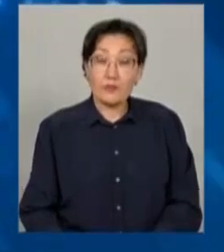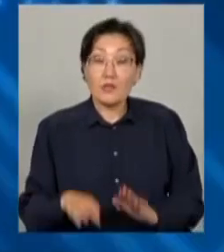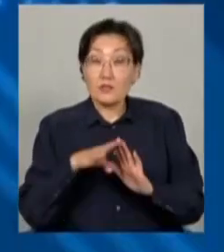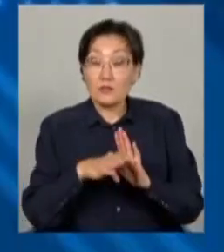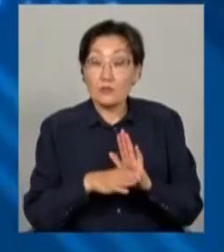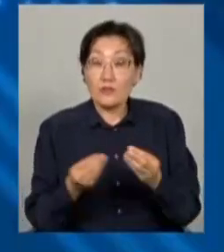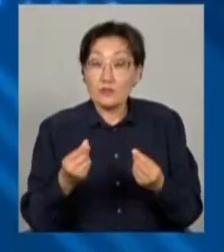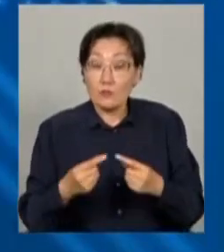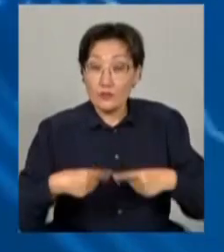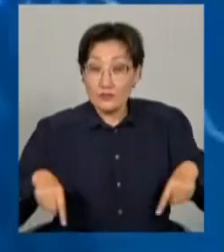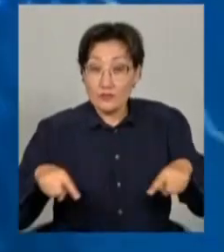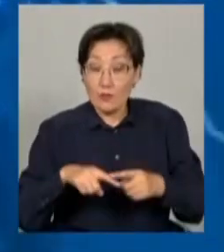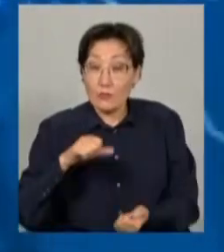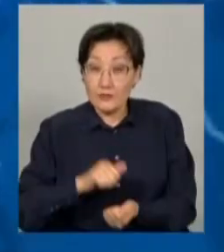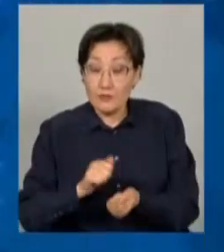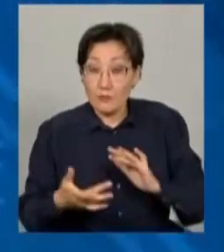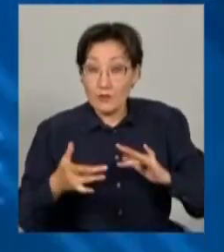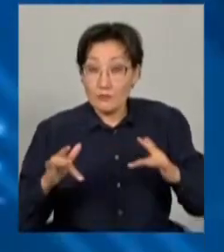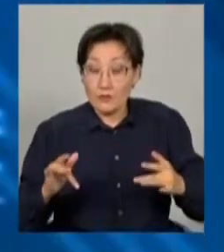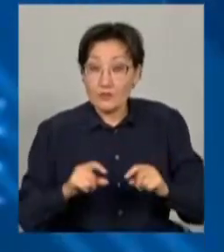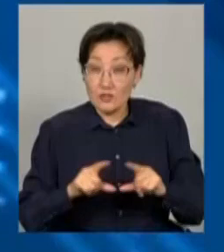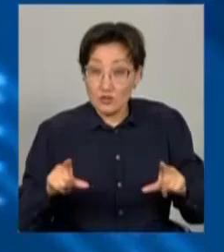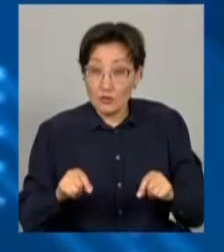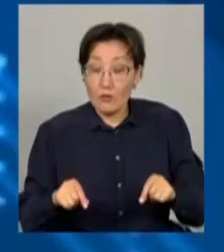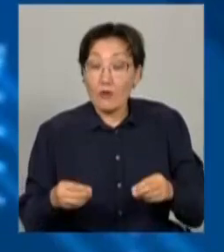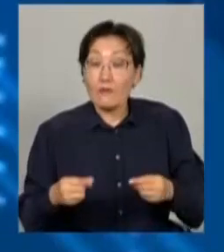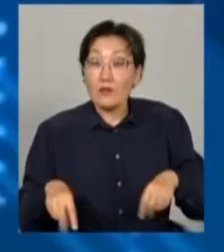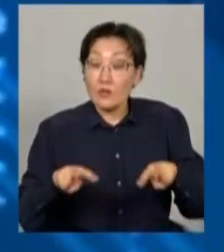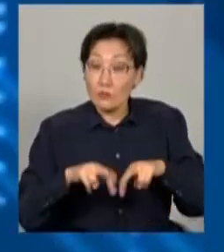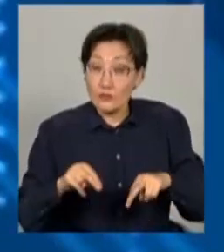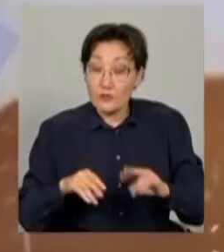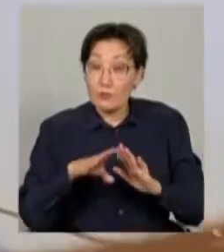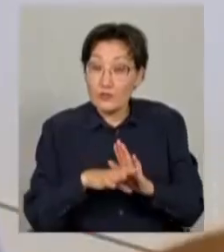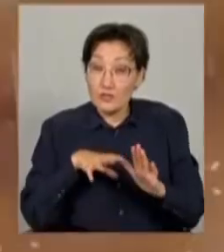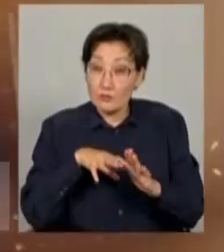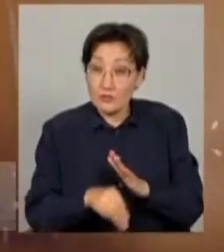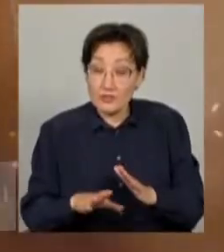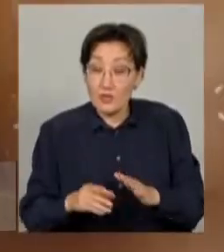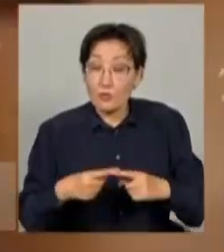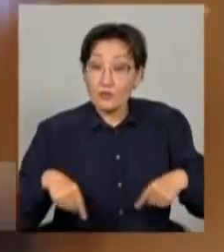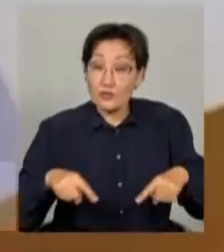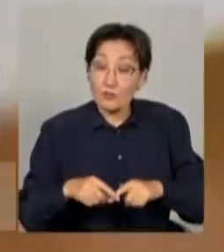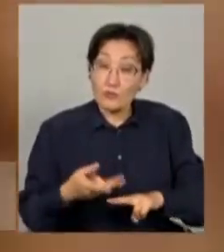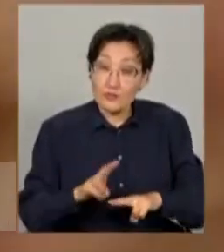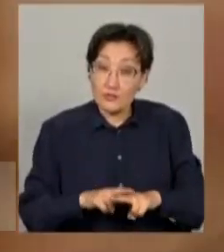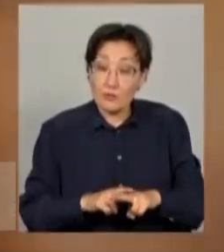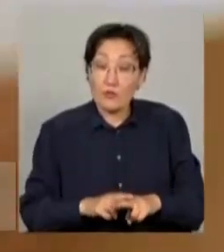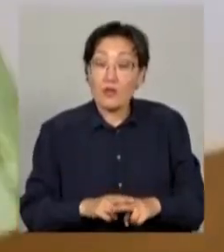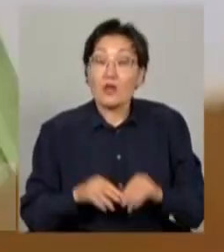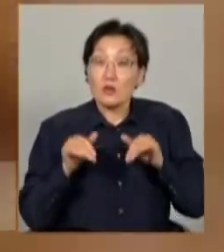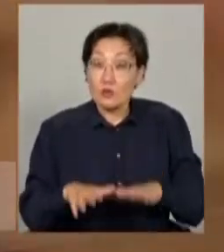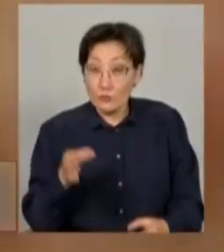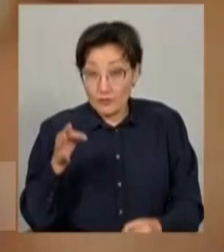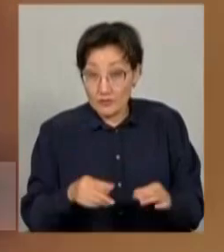Список финансовых пирамид опубликовали на сайте агентства по финмониторингу. В перечень вошли не только организации, по которым вынесены судебные